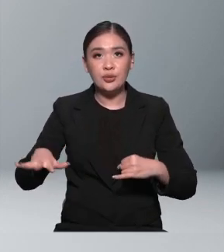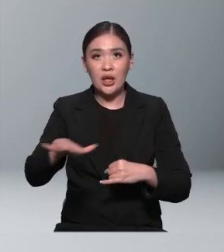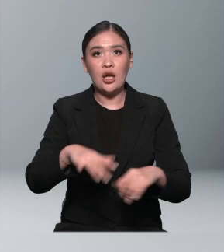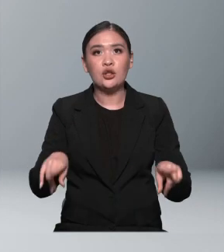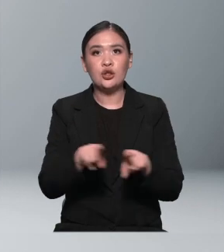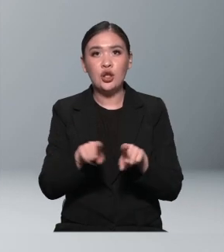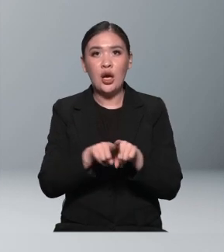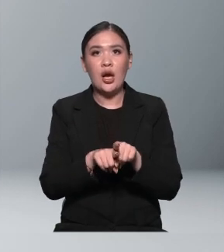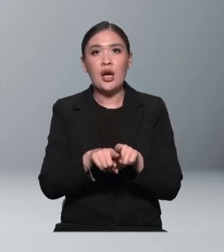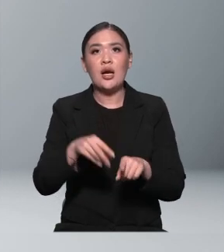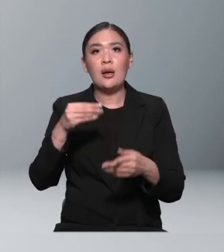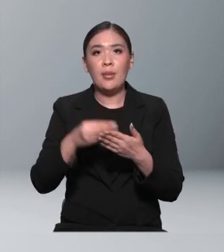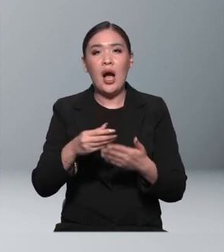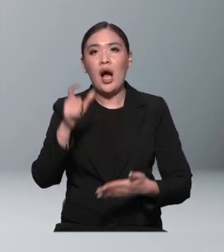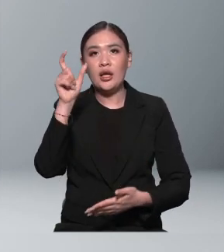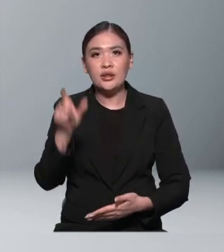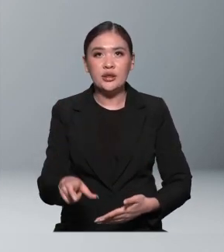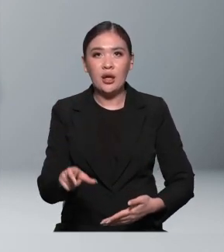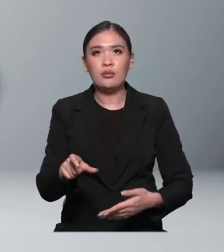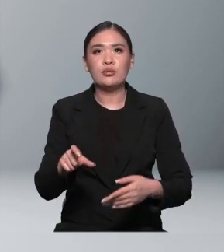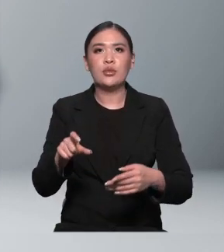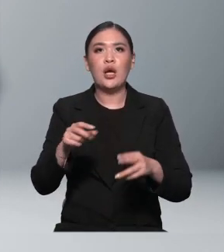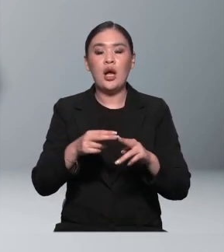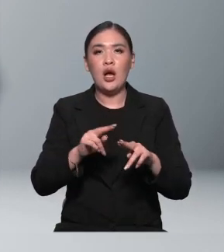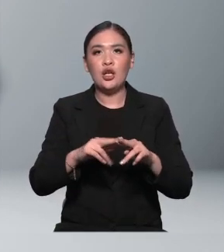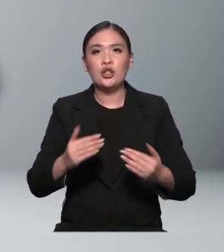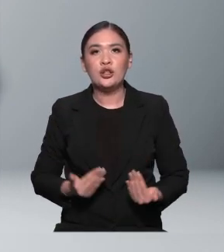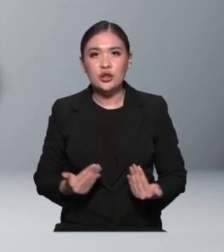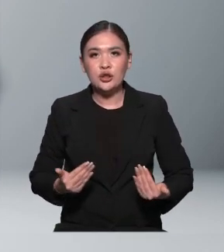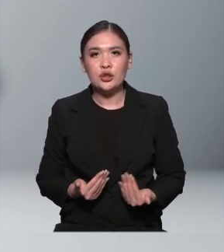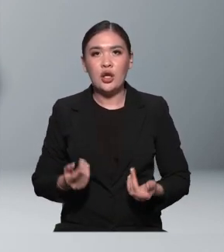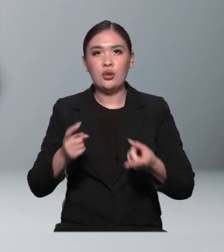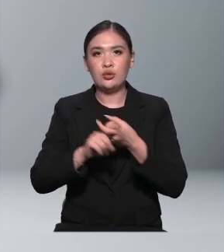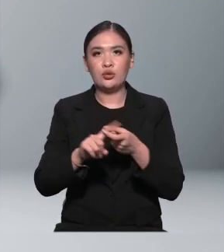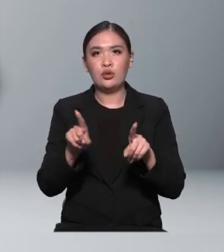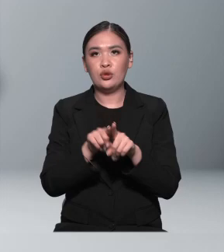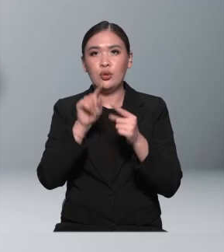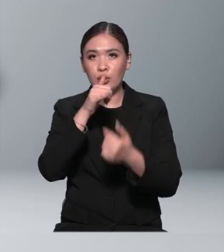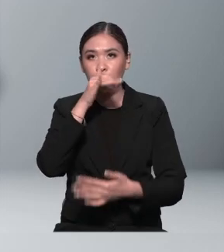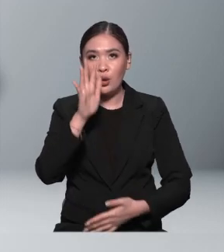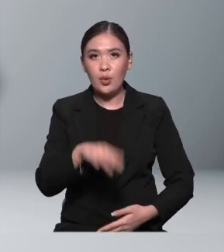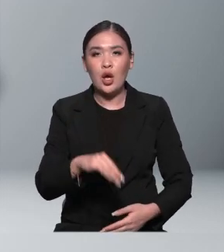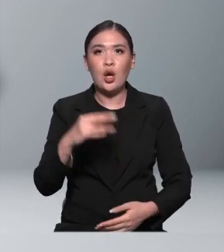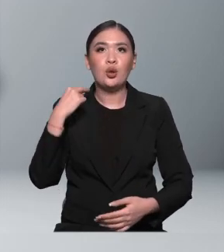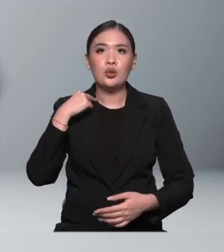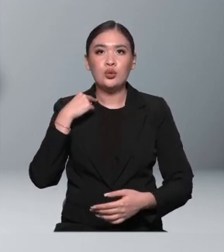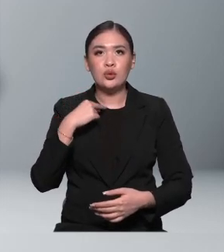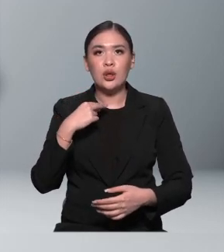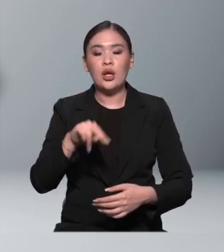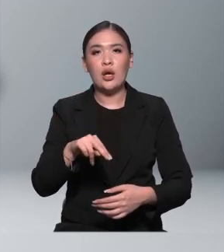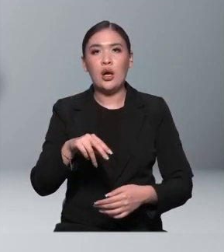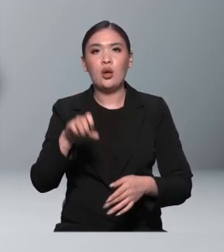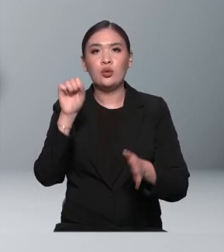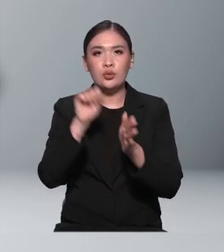қымбат. Ешкімнің адам өмірін қиюға құқы жоқ. Бұл да конституцияда көрініс тапты. Өлім жазасына тыйым салынады.